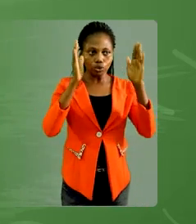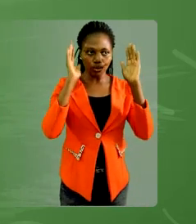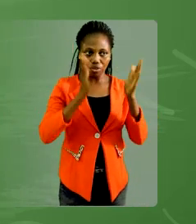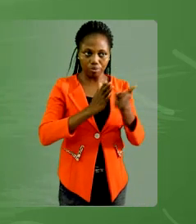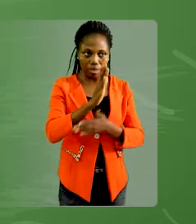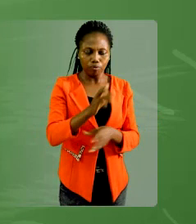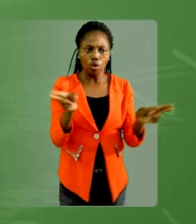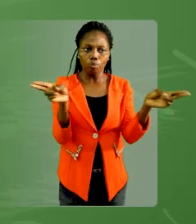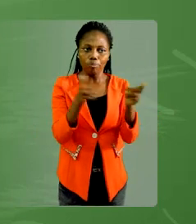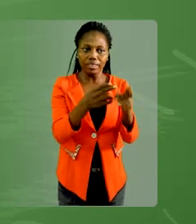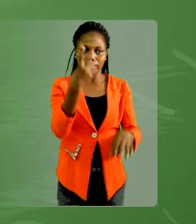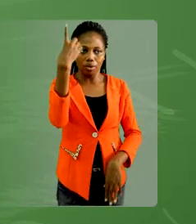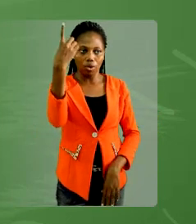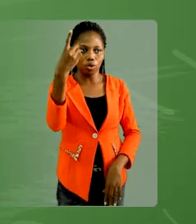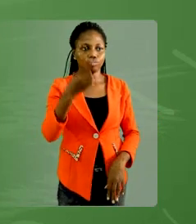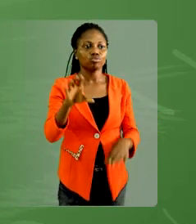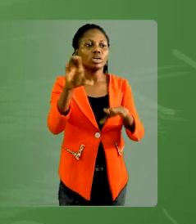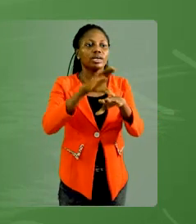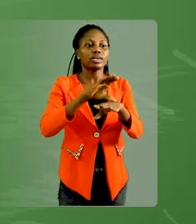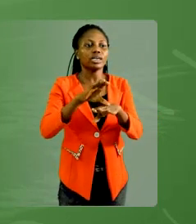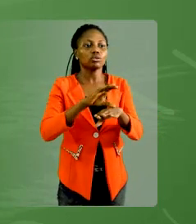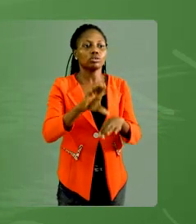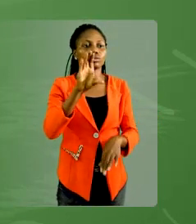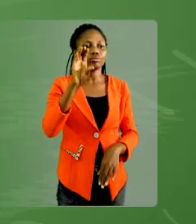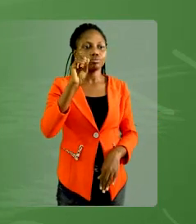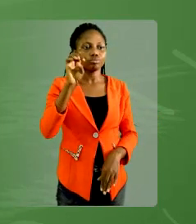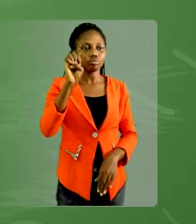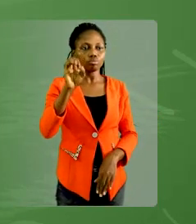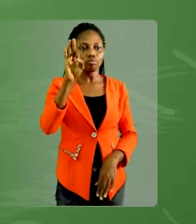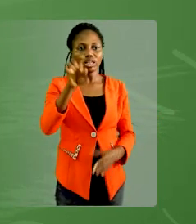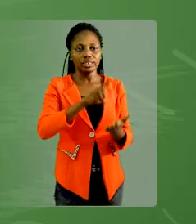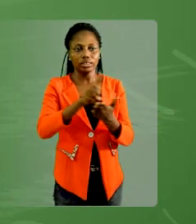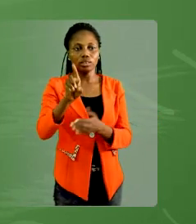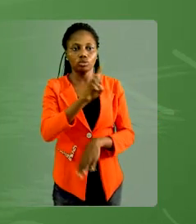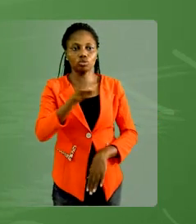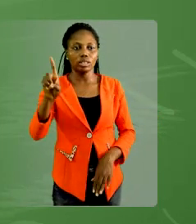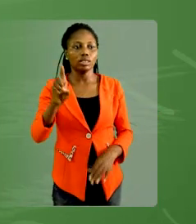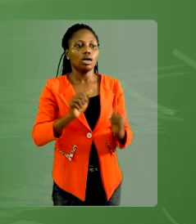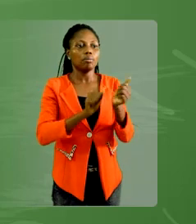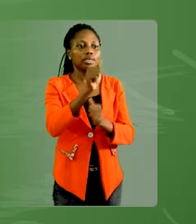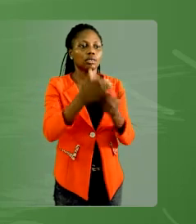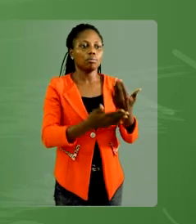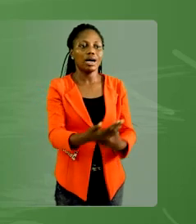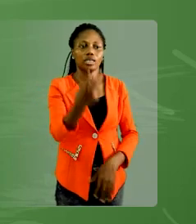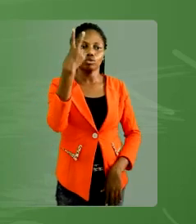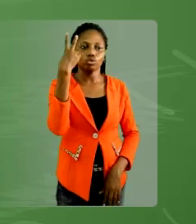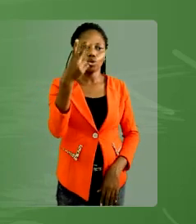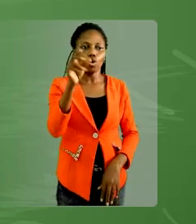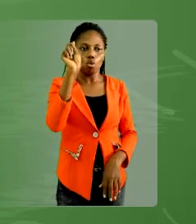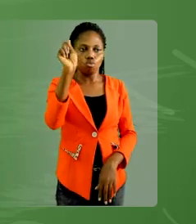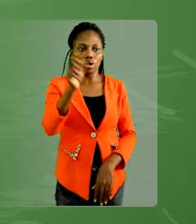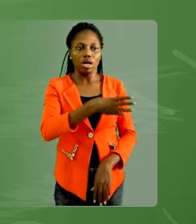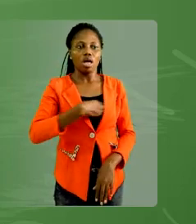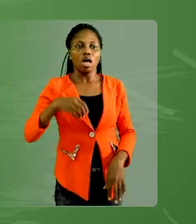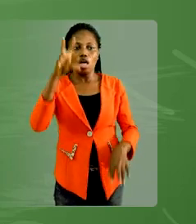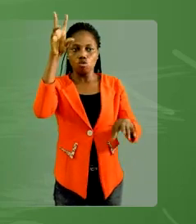Donc pour commencer, nous allons voir le calcul du coefficient directeur d'une droite passant par deux points et